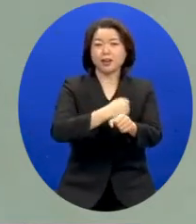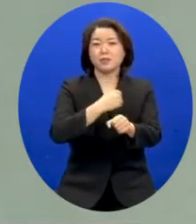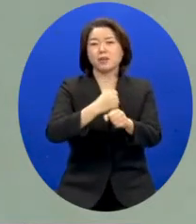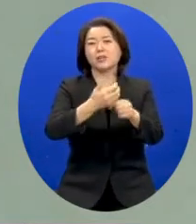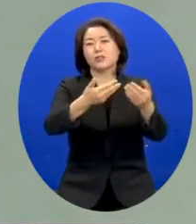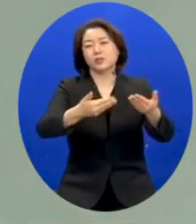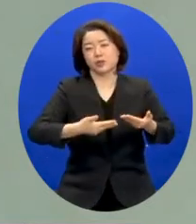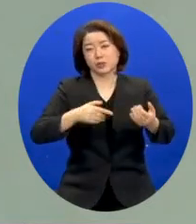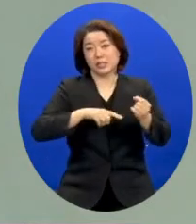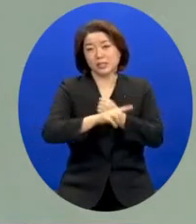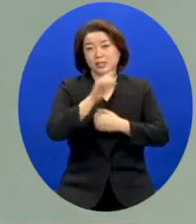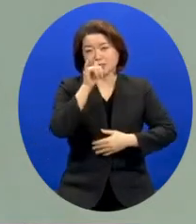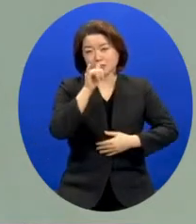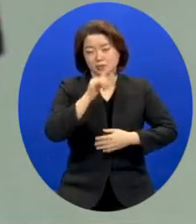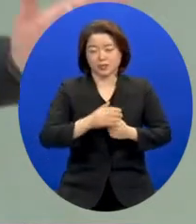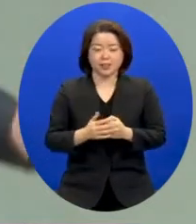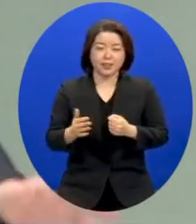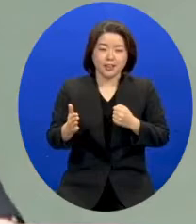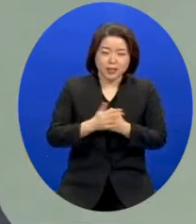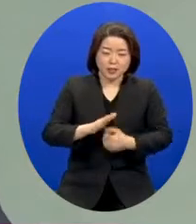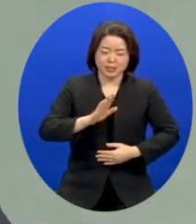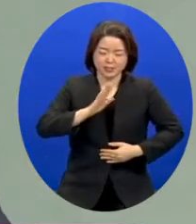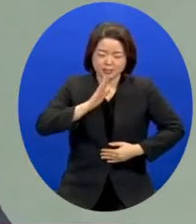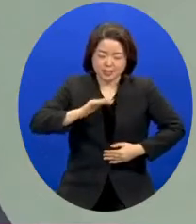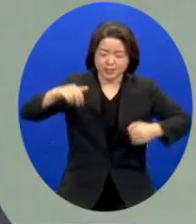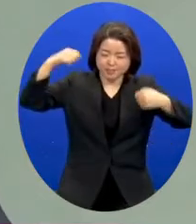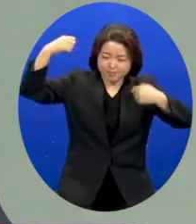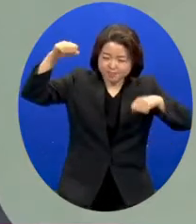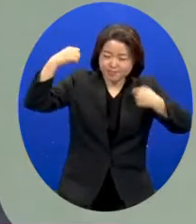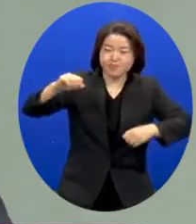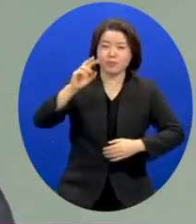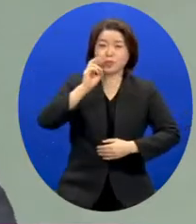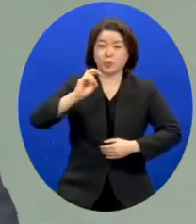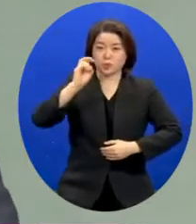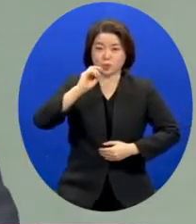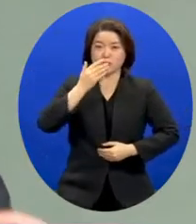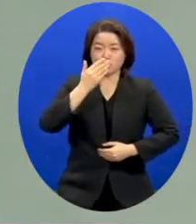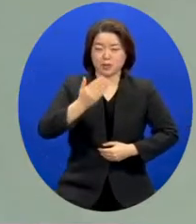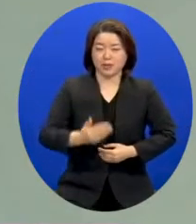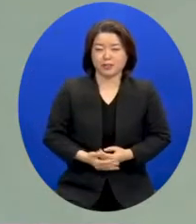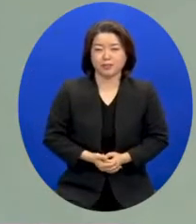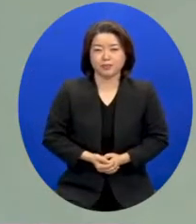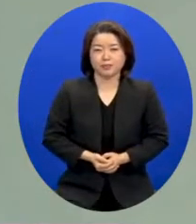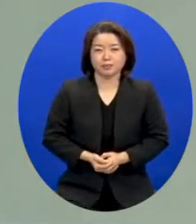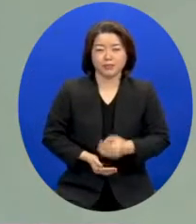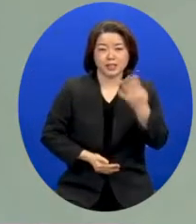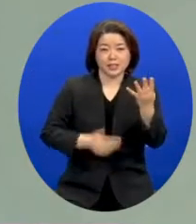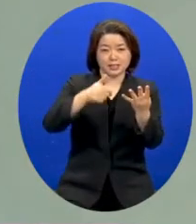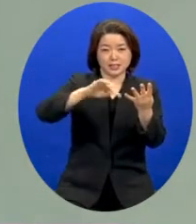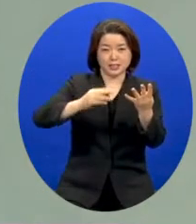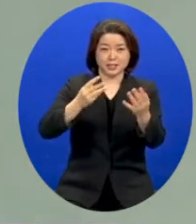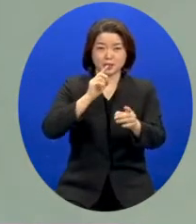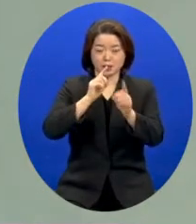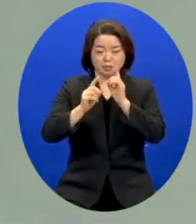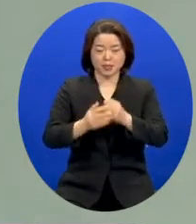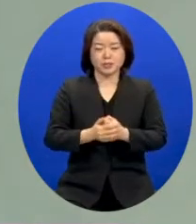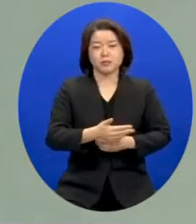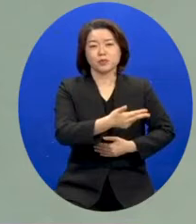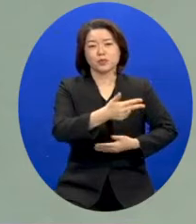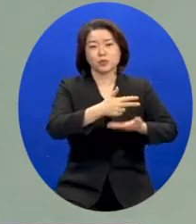의미입니다. 그러니 진짜 춤을 추고 노래할 일이죠. 4절 말씀에 주님께서 당신의 백성을